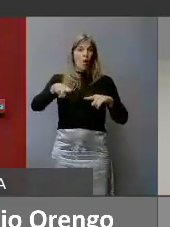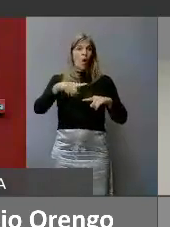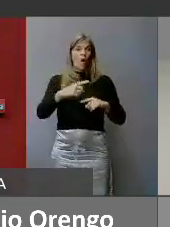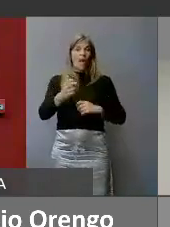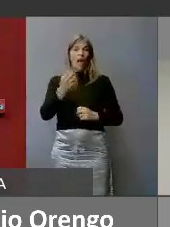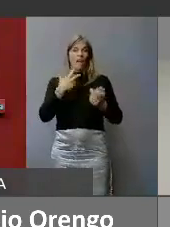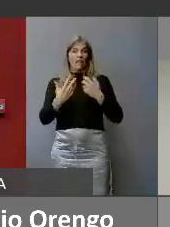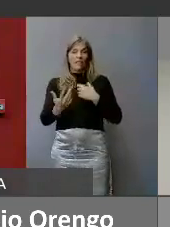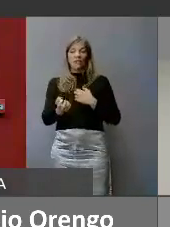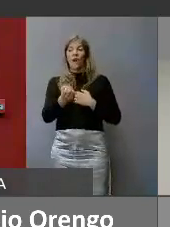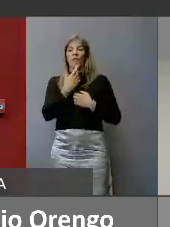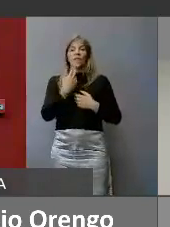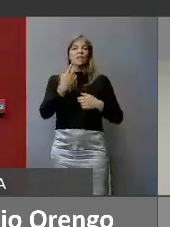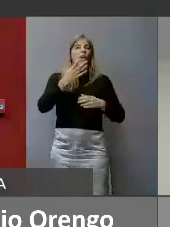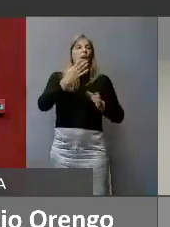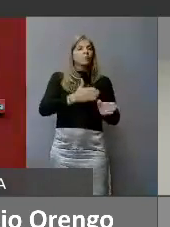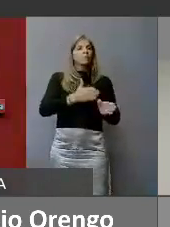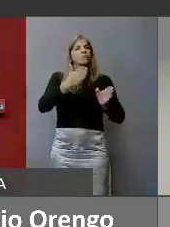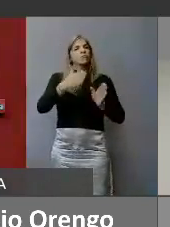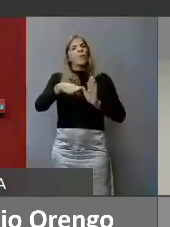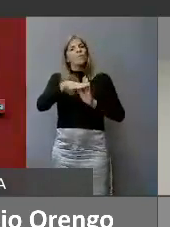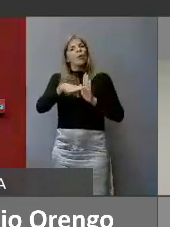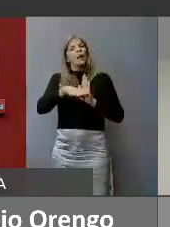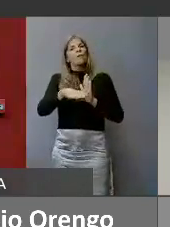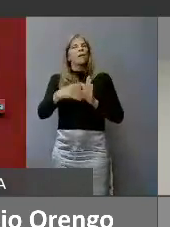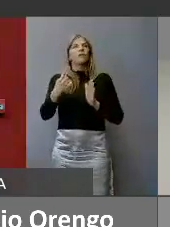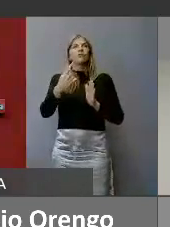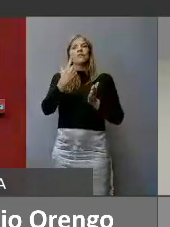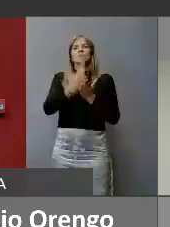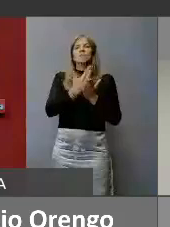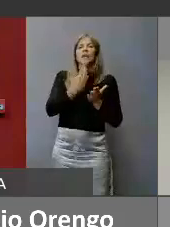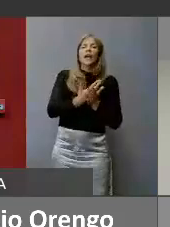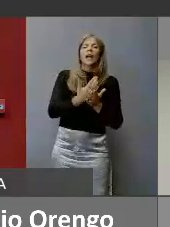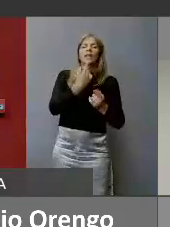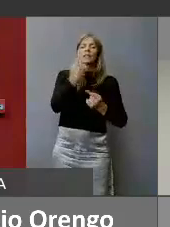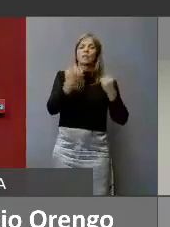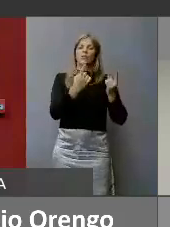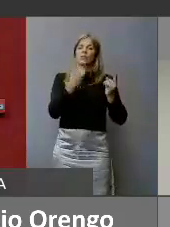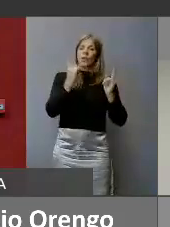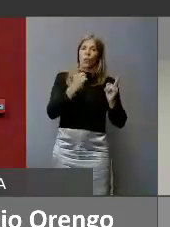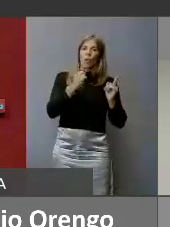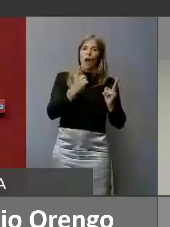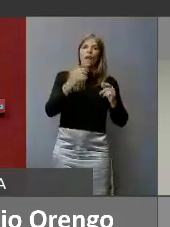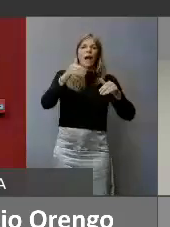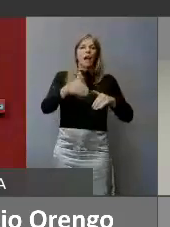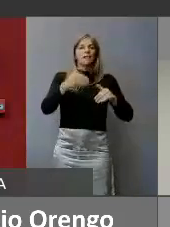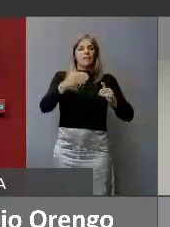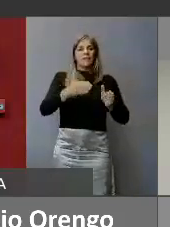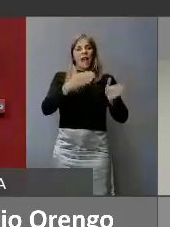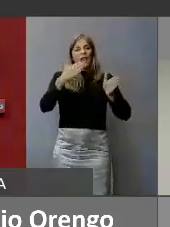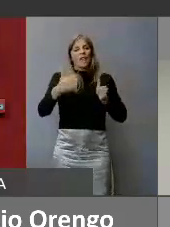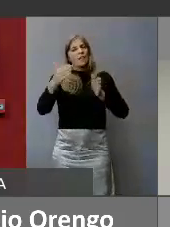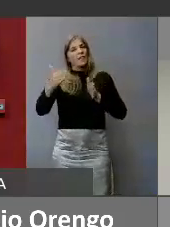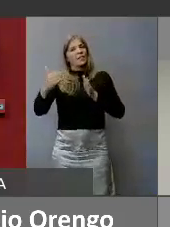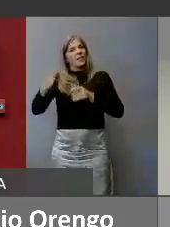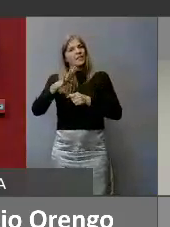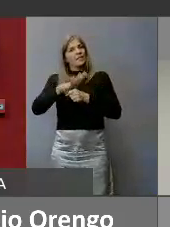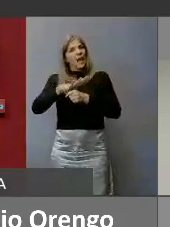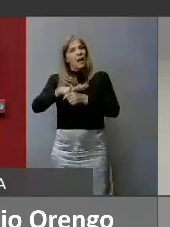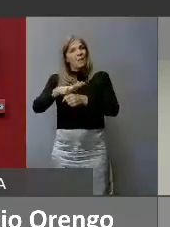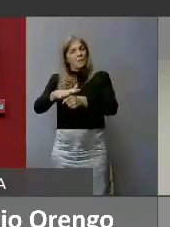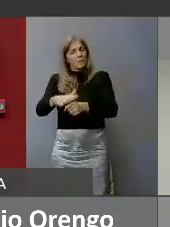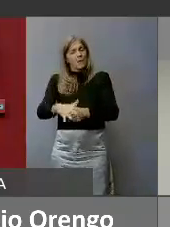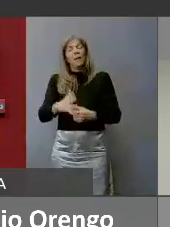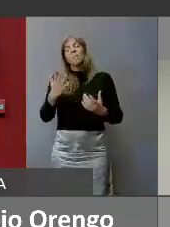una sorta di stato dell'arte anche sull'avanzamento dei cantieri però quest'opera un'opera veramente che